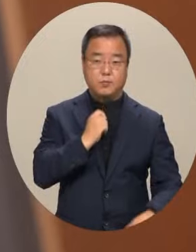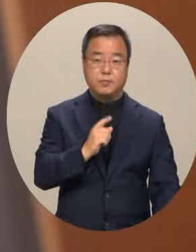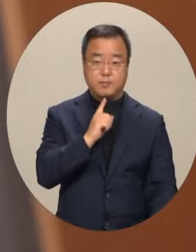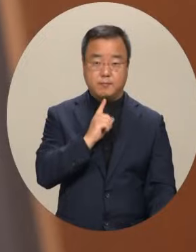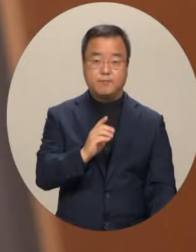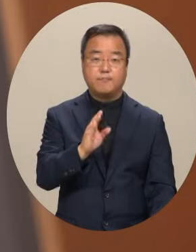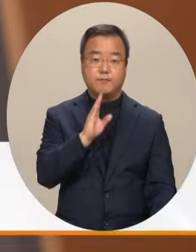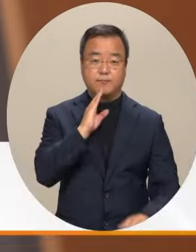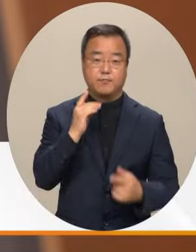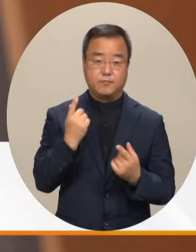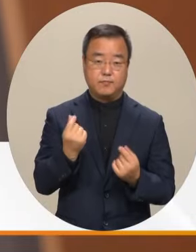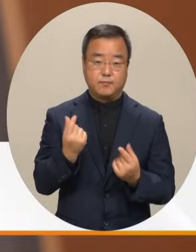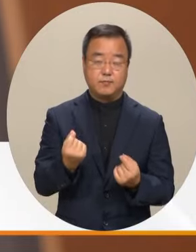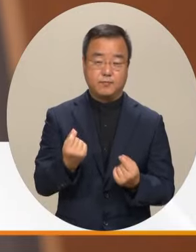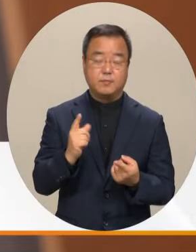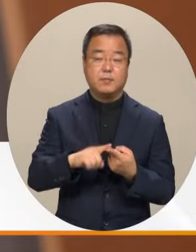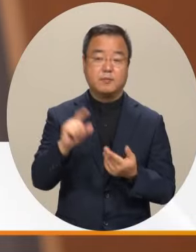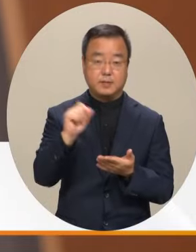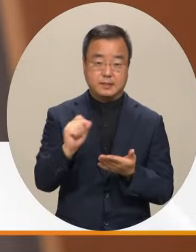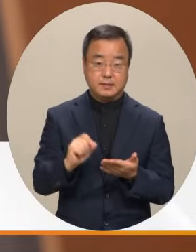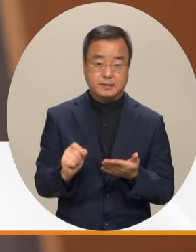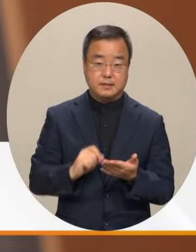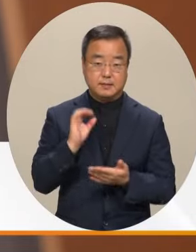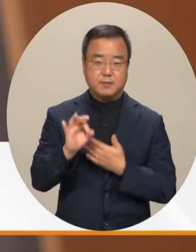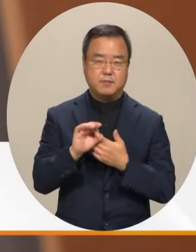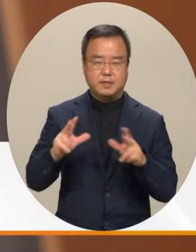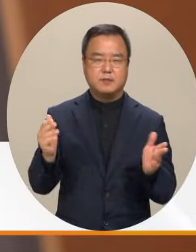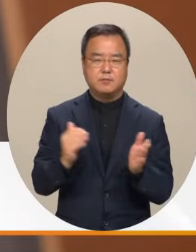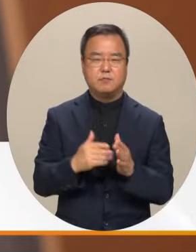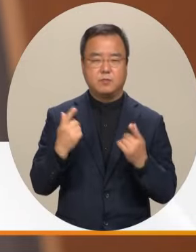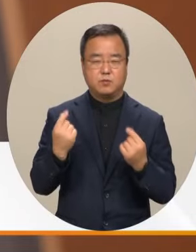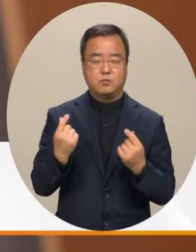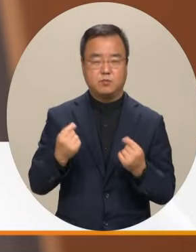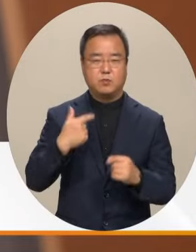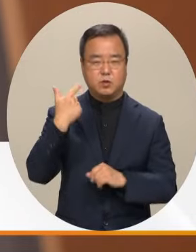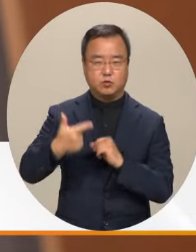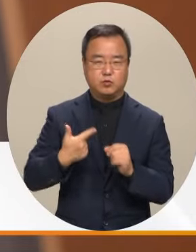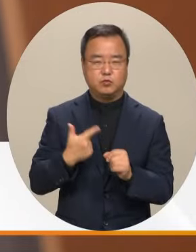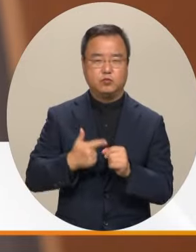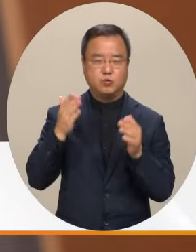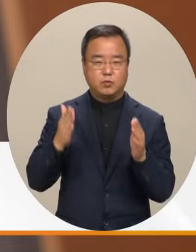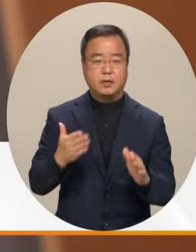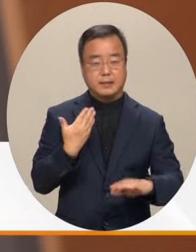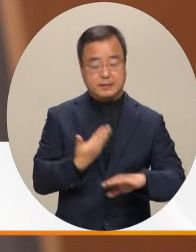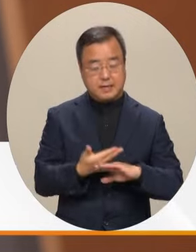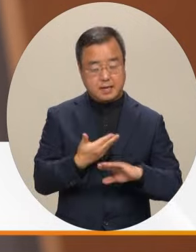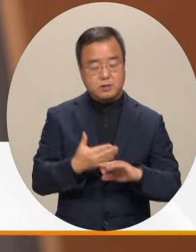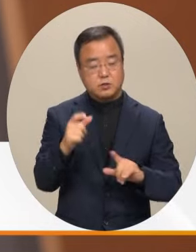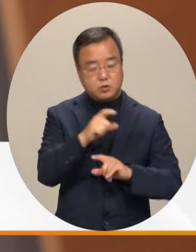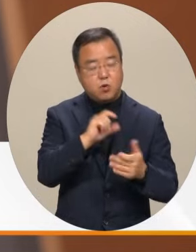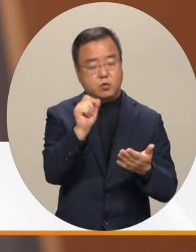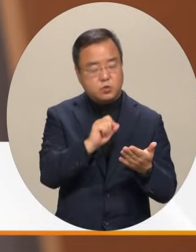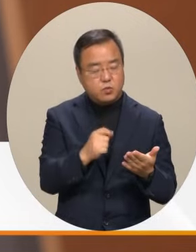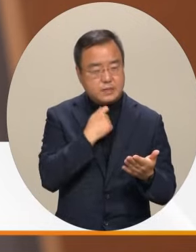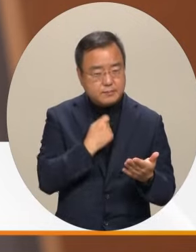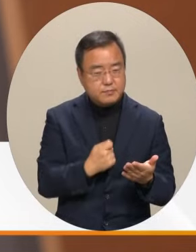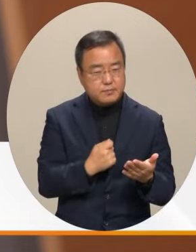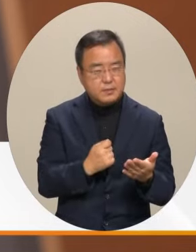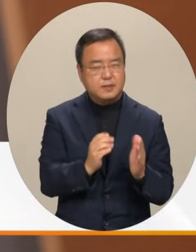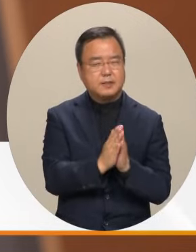물론 그렇게 쓰다 보면 지금까지 그랬던 것처럼 그 6년 동안 다른 쓰고 싶은 책들이